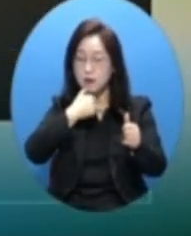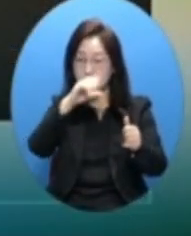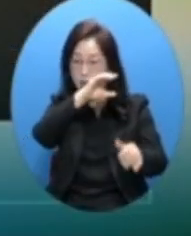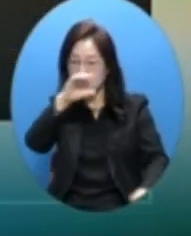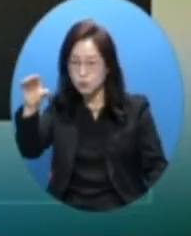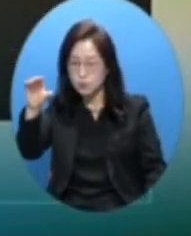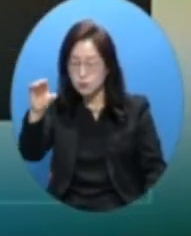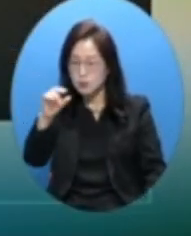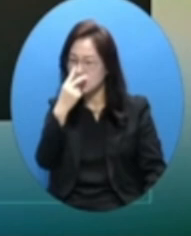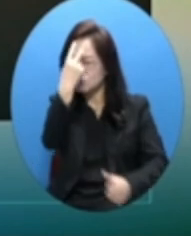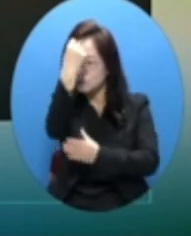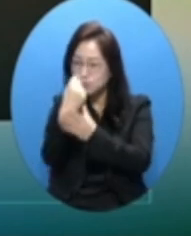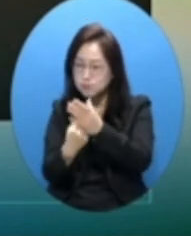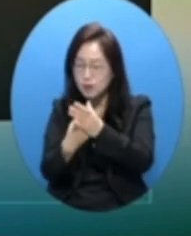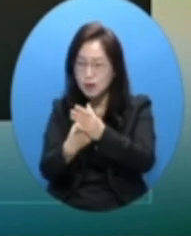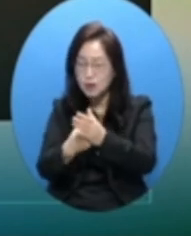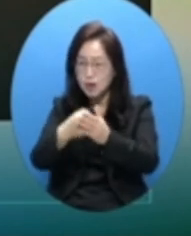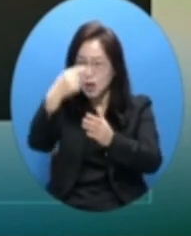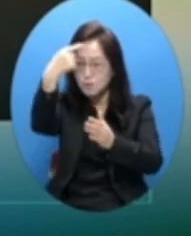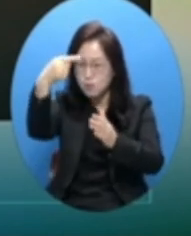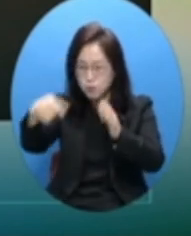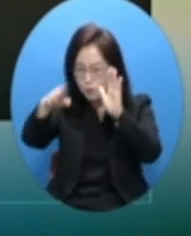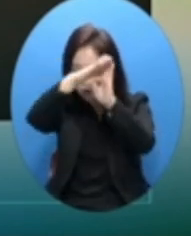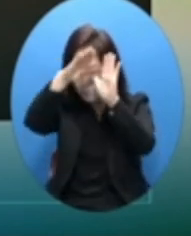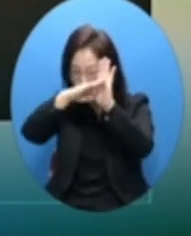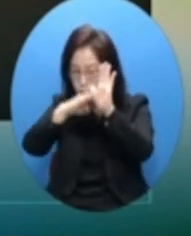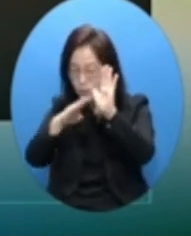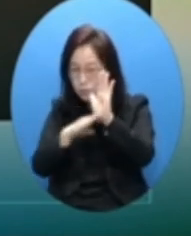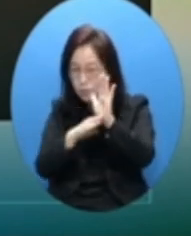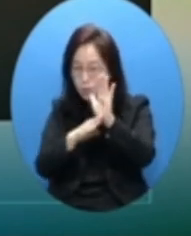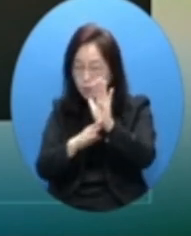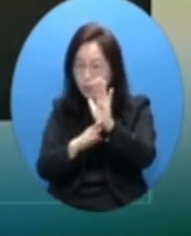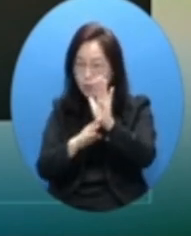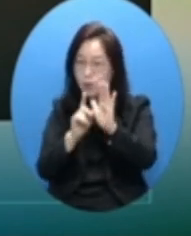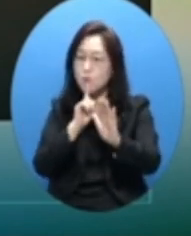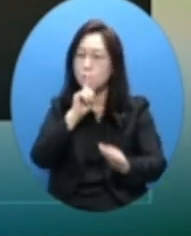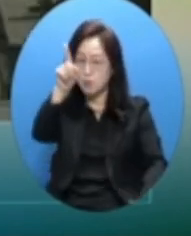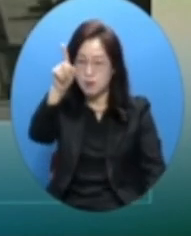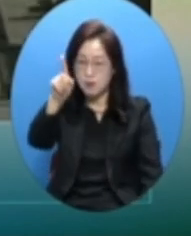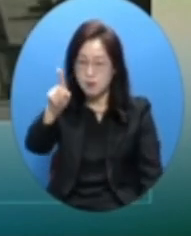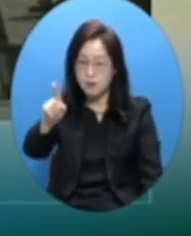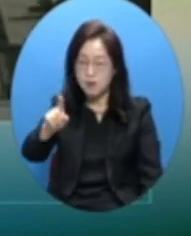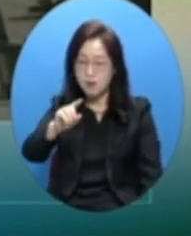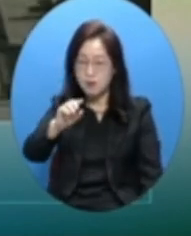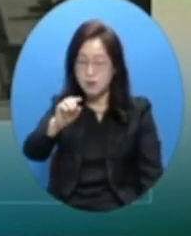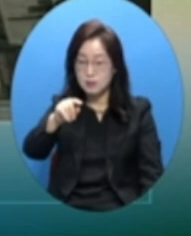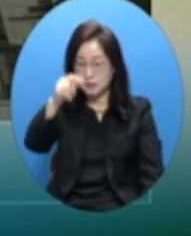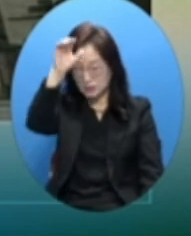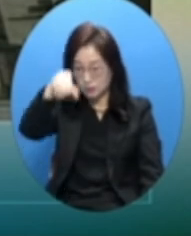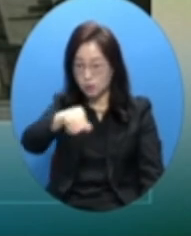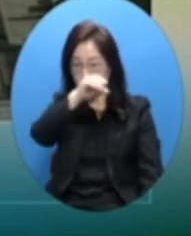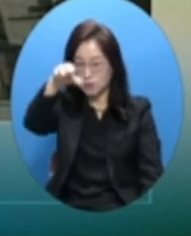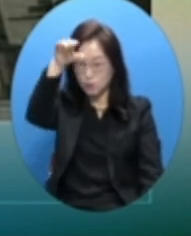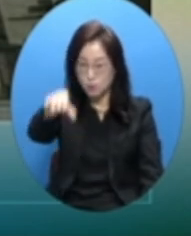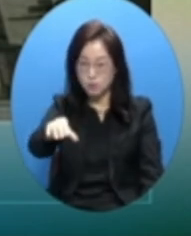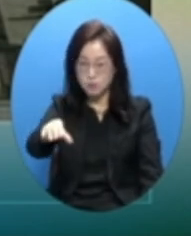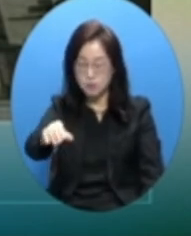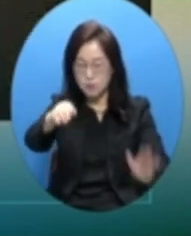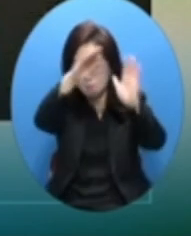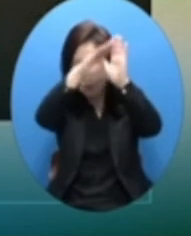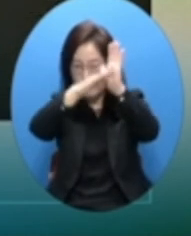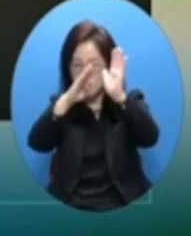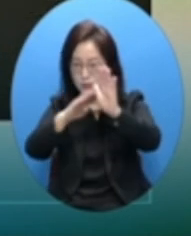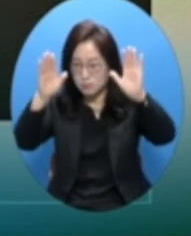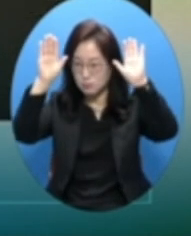여러 가지 내용들을 고발하면서 성패템 부르고 성당에 95개조 반박물서서 붙였습니다 그래서